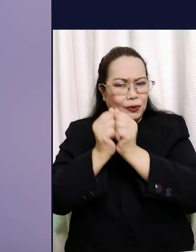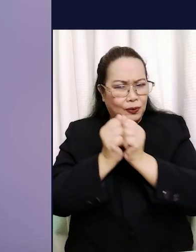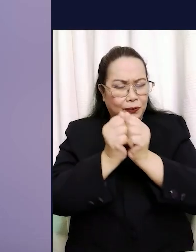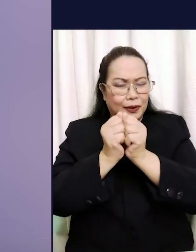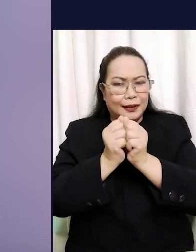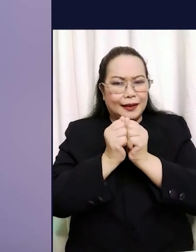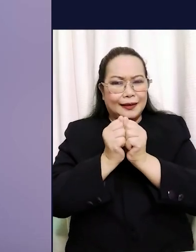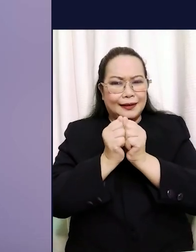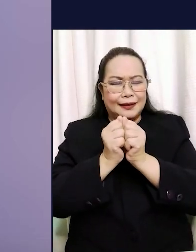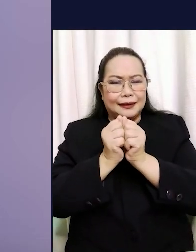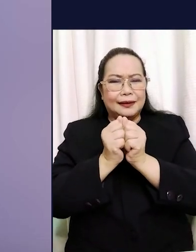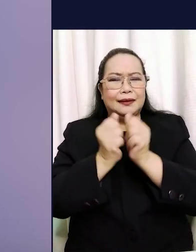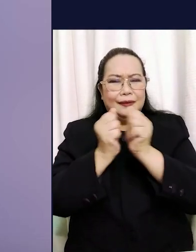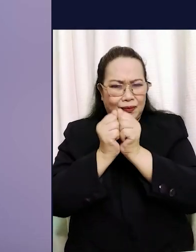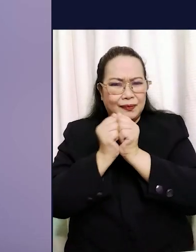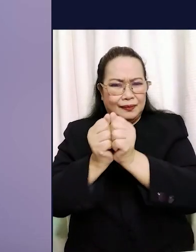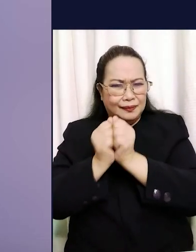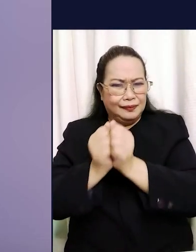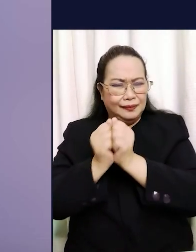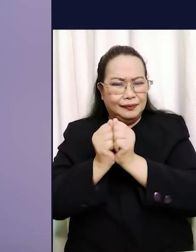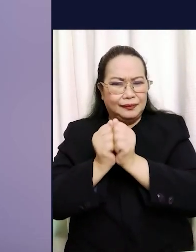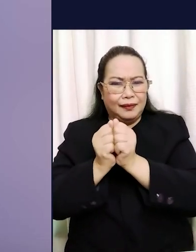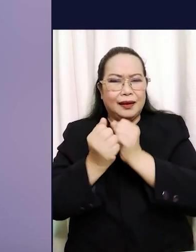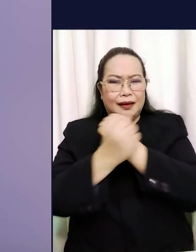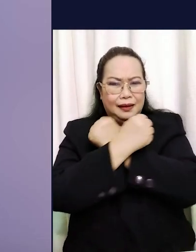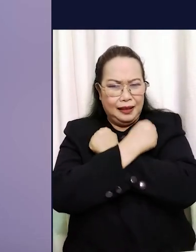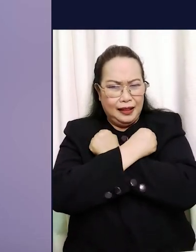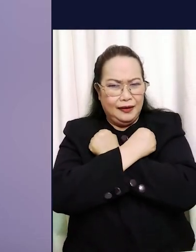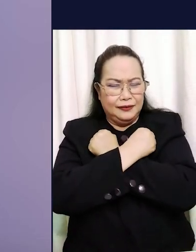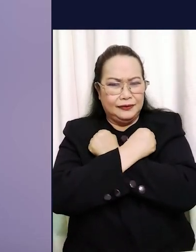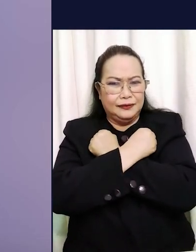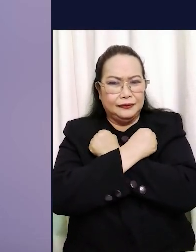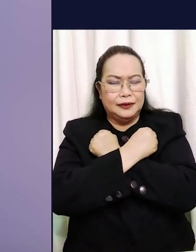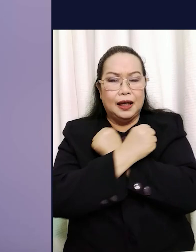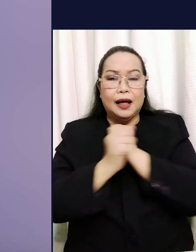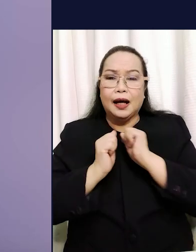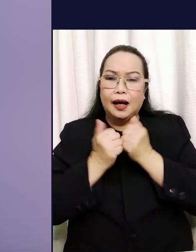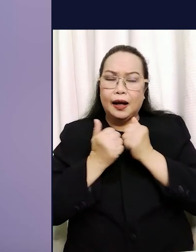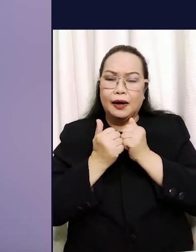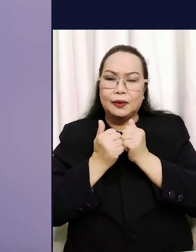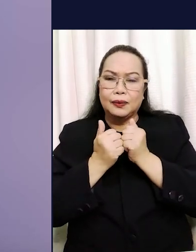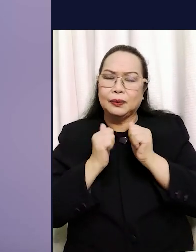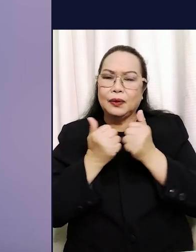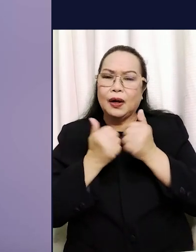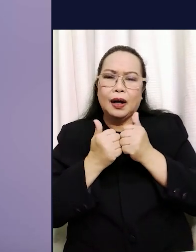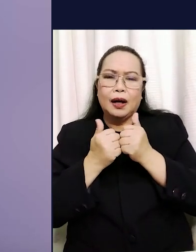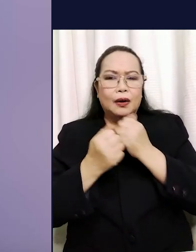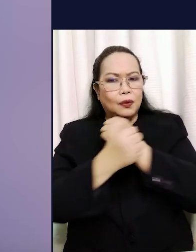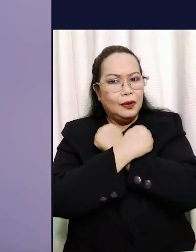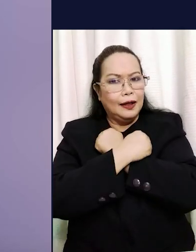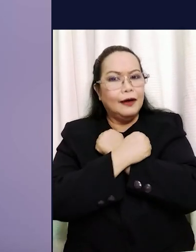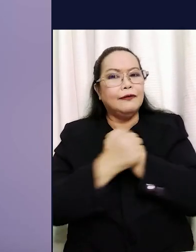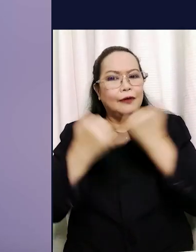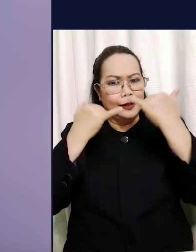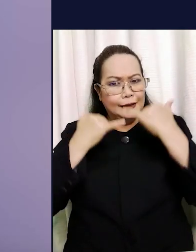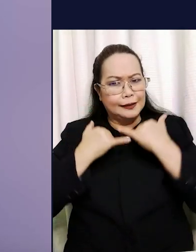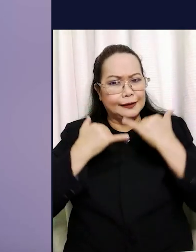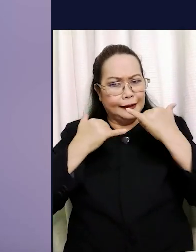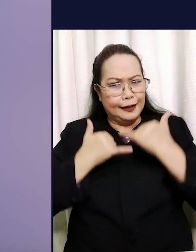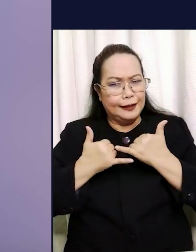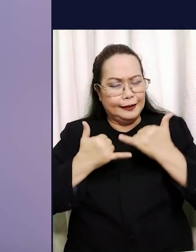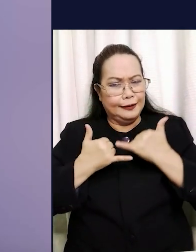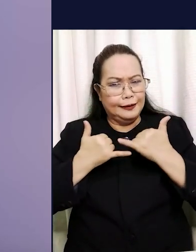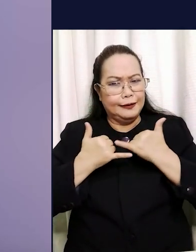abiding nature of love. Kung paanong mananatili ang kaanyuhan ng pag-ibig sa atin. Makikita niyo po